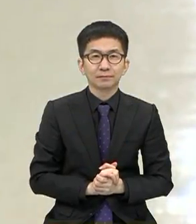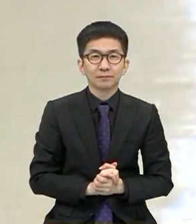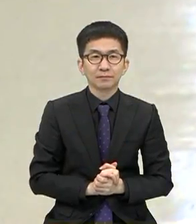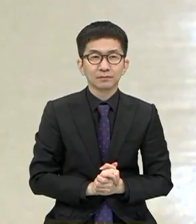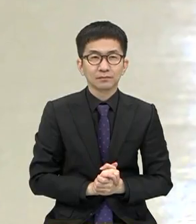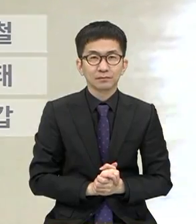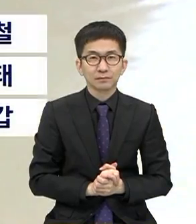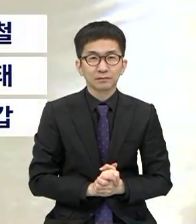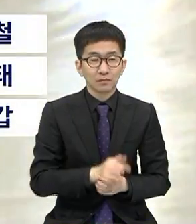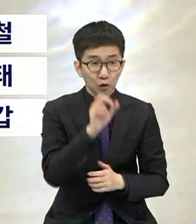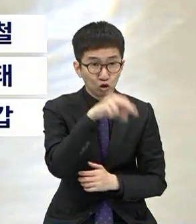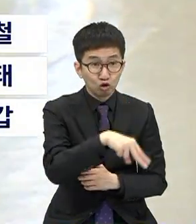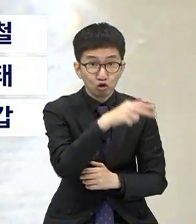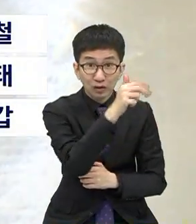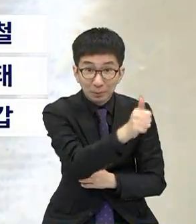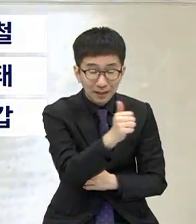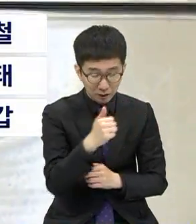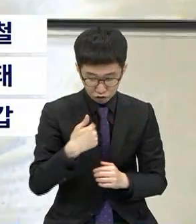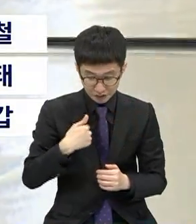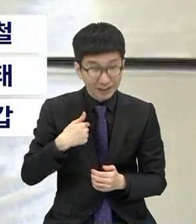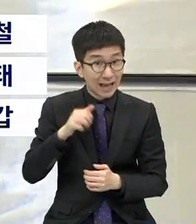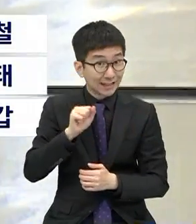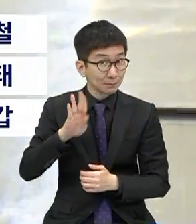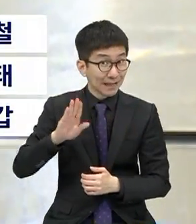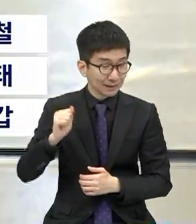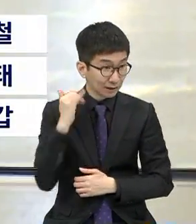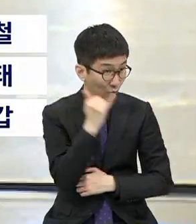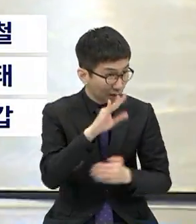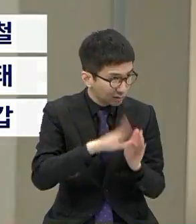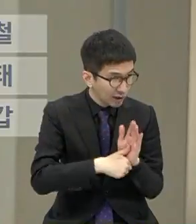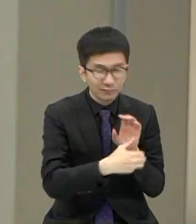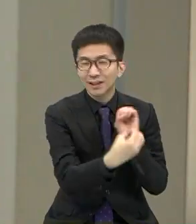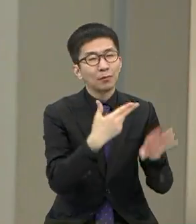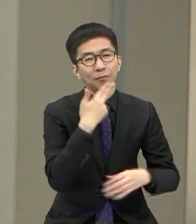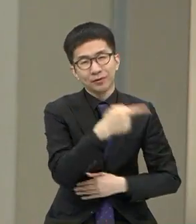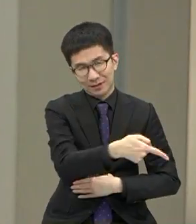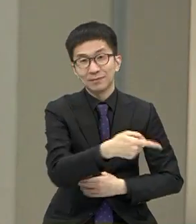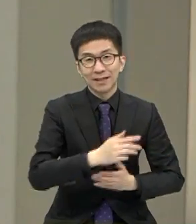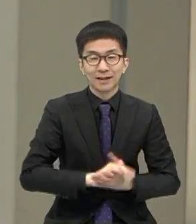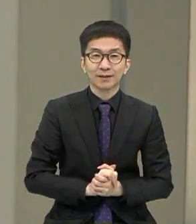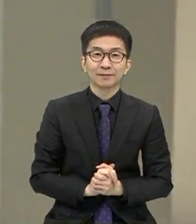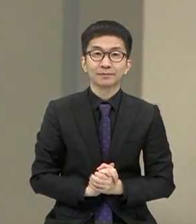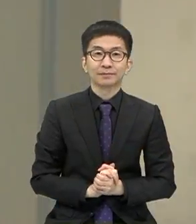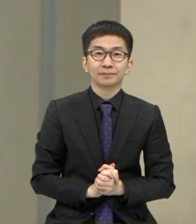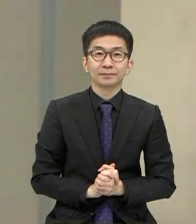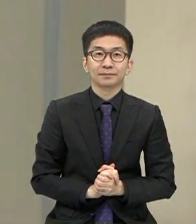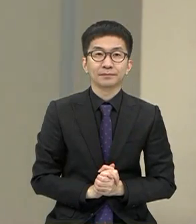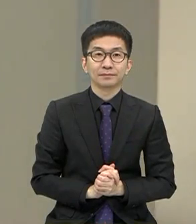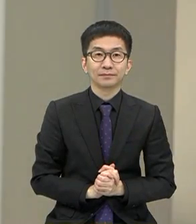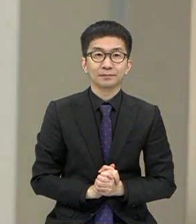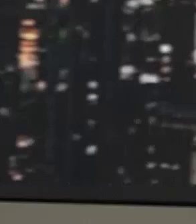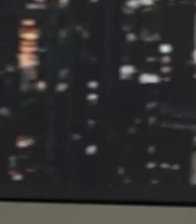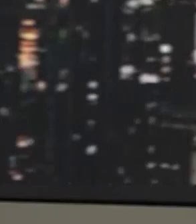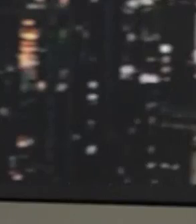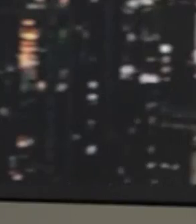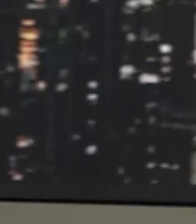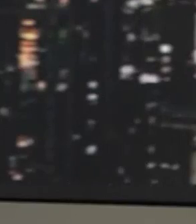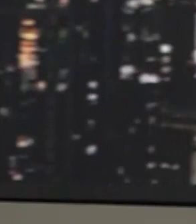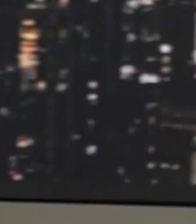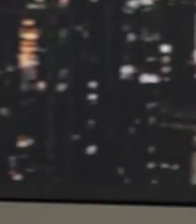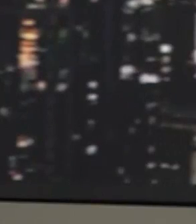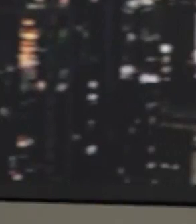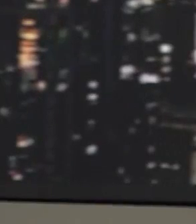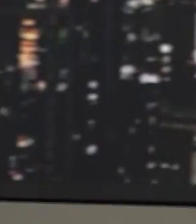전 본부장은 입장을 묻는 SBS 취재에 답하지 않았습니다. SBS 안희재입니다. 네,